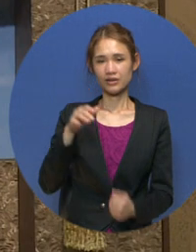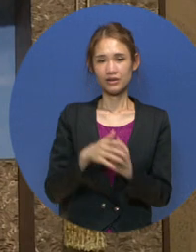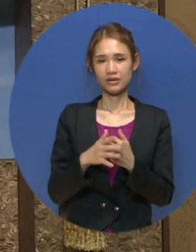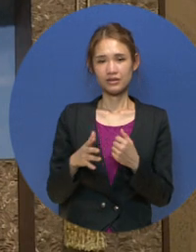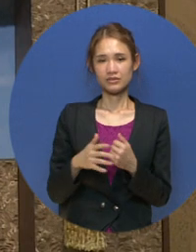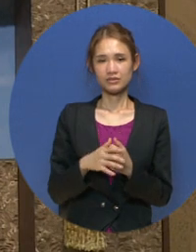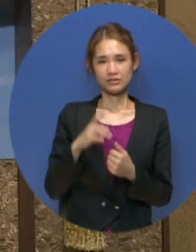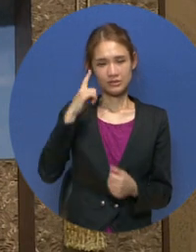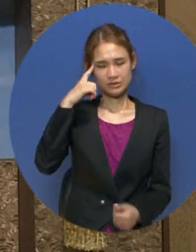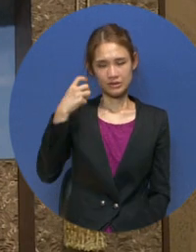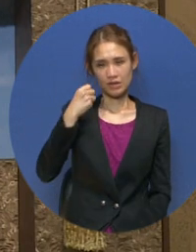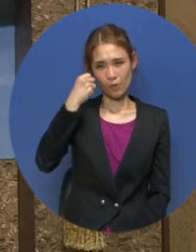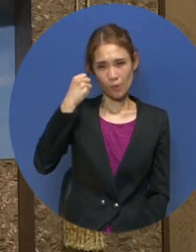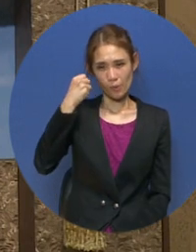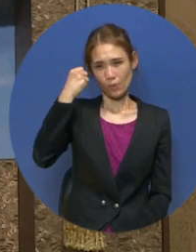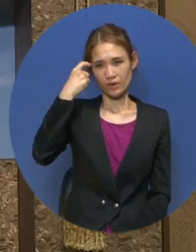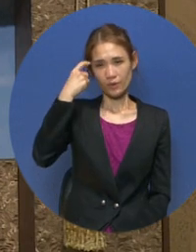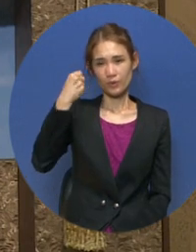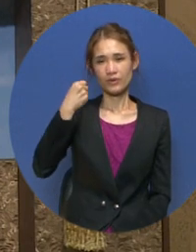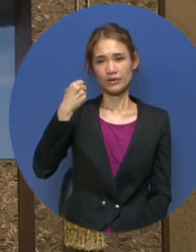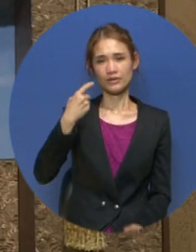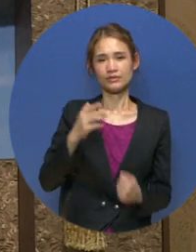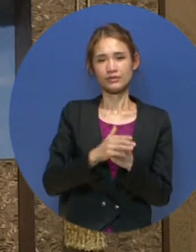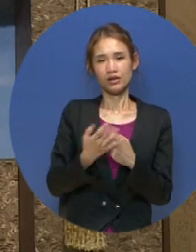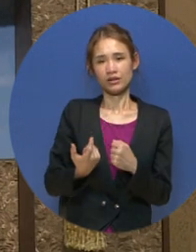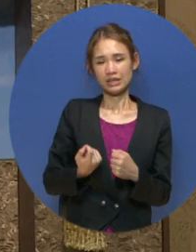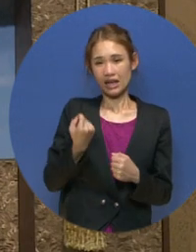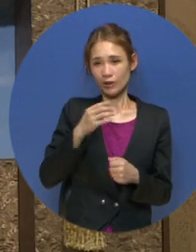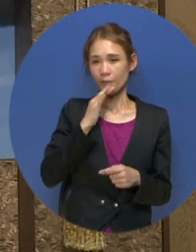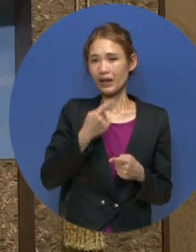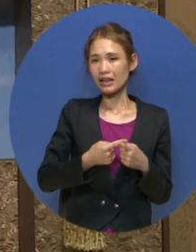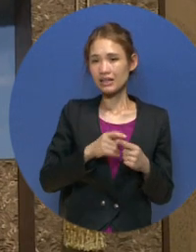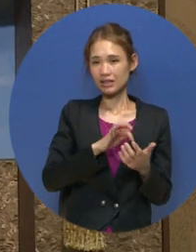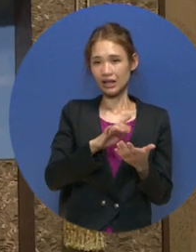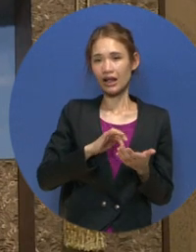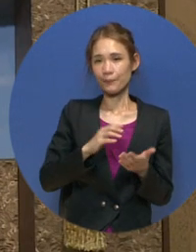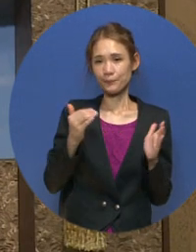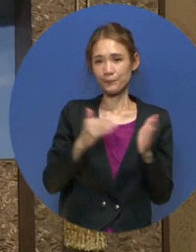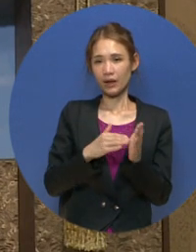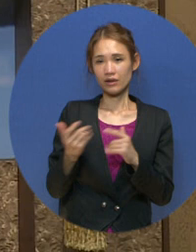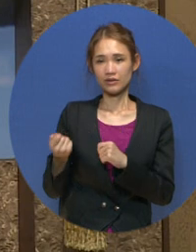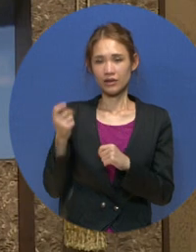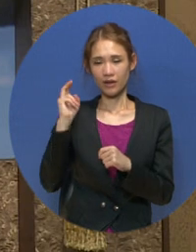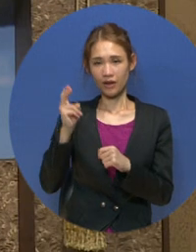그런 고정관념 때문인 것 네, 같아요. 당연히 빨리 해줄 거라는 기대를 가지고 네. 이렇게